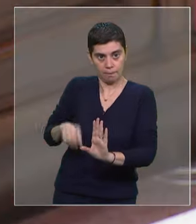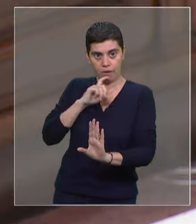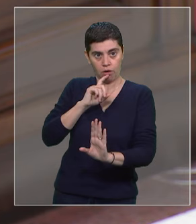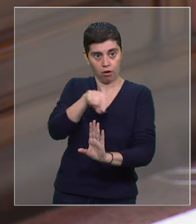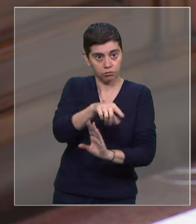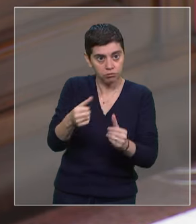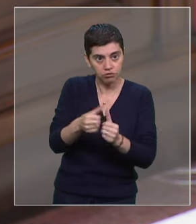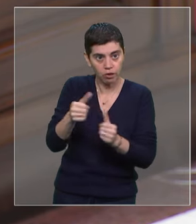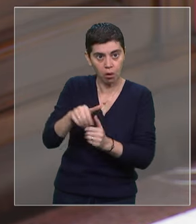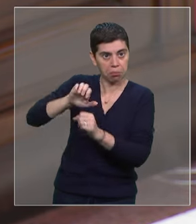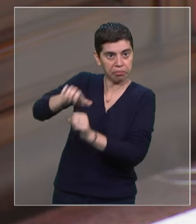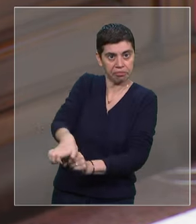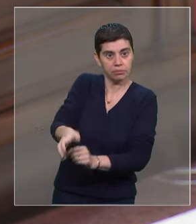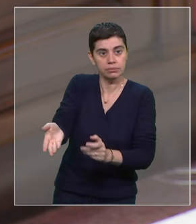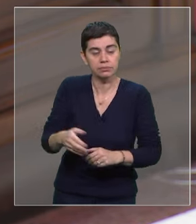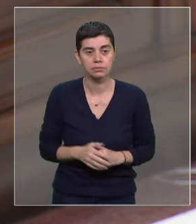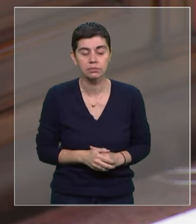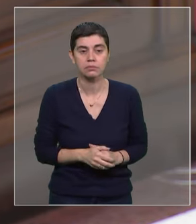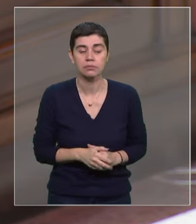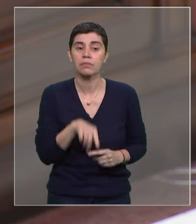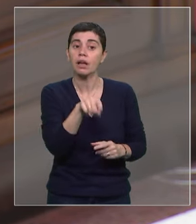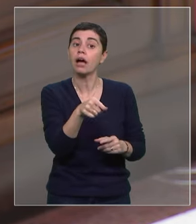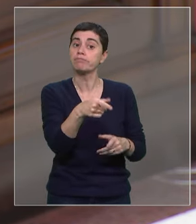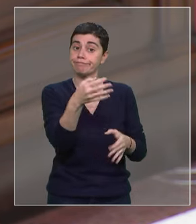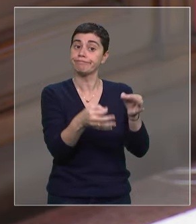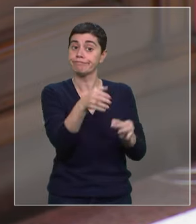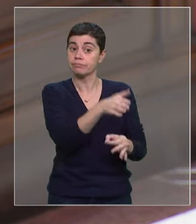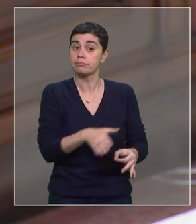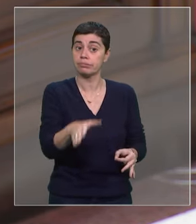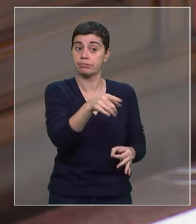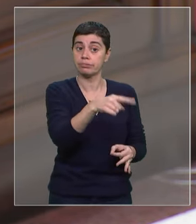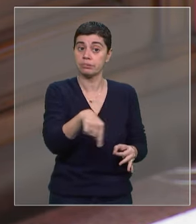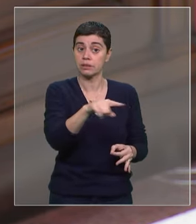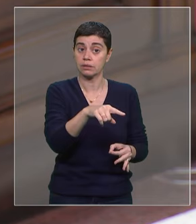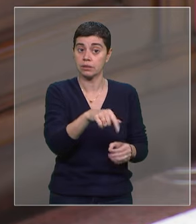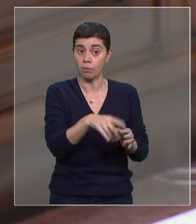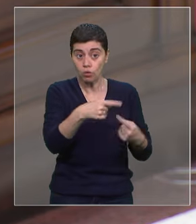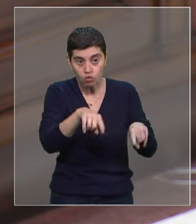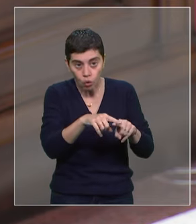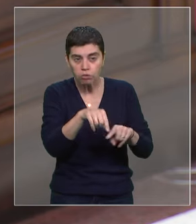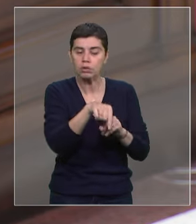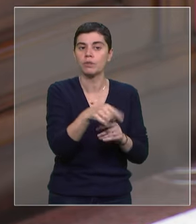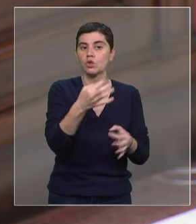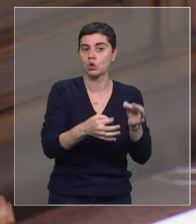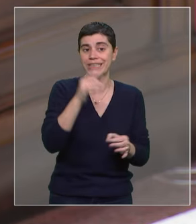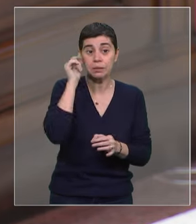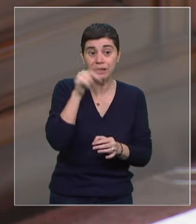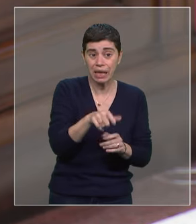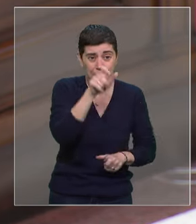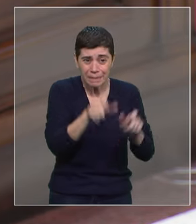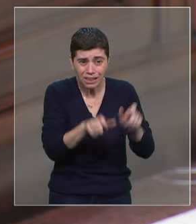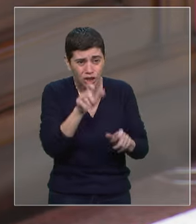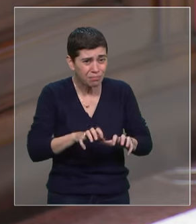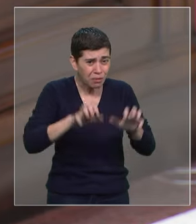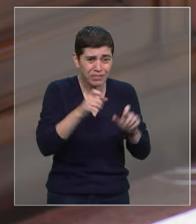Comme vous le savez, la Cour de justice de la République est une juridiction composée de magistrats professionnels et de parlementaires de tous les groupes,